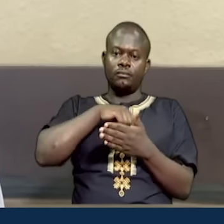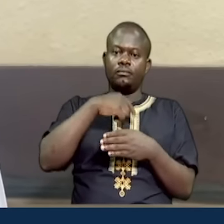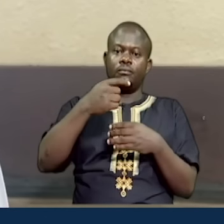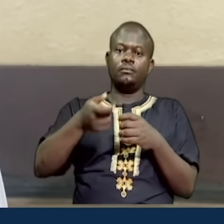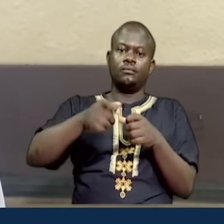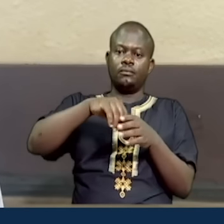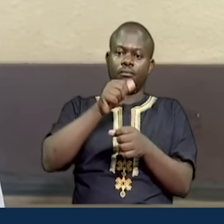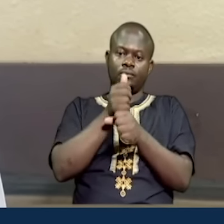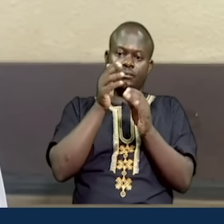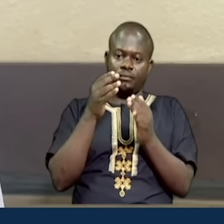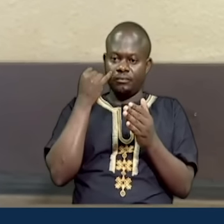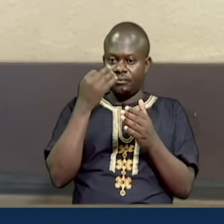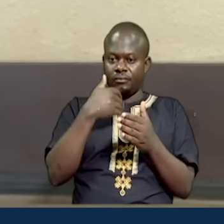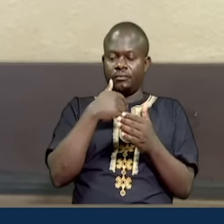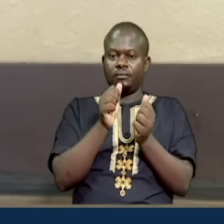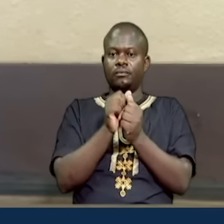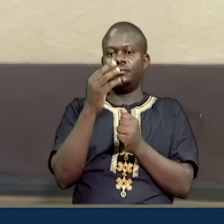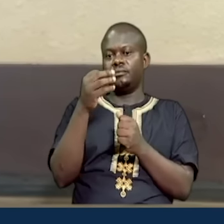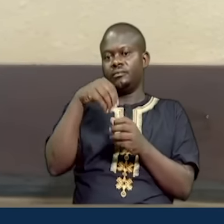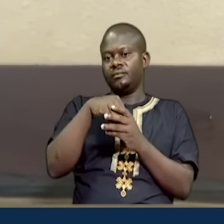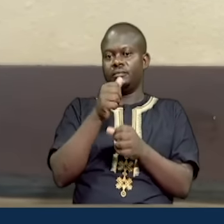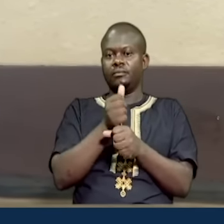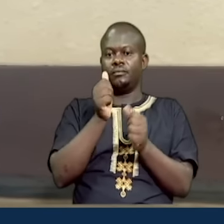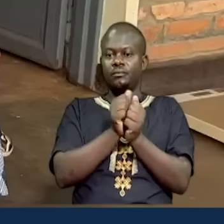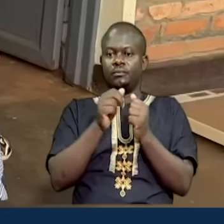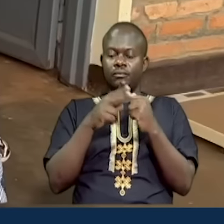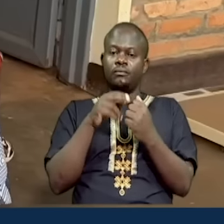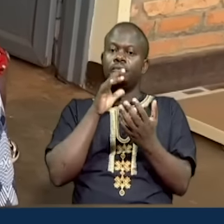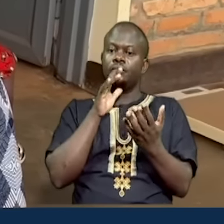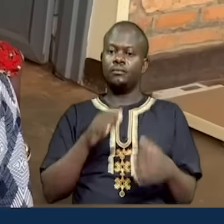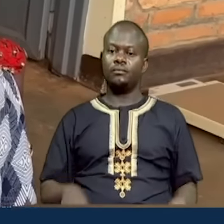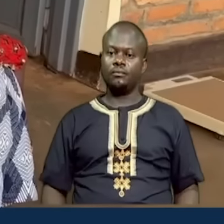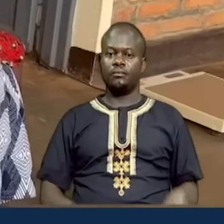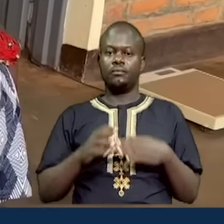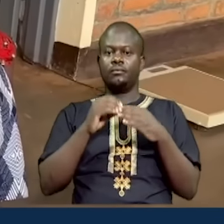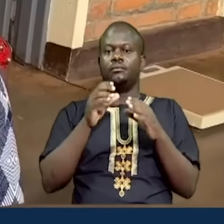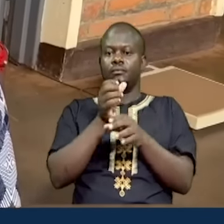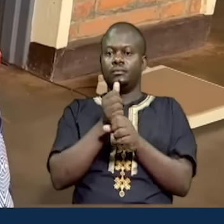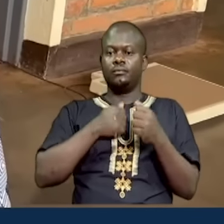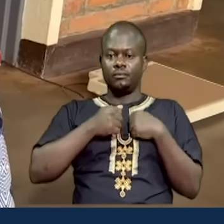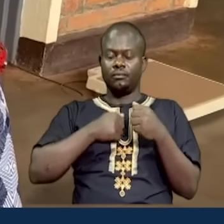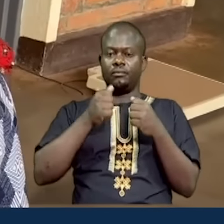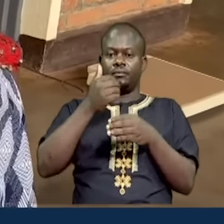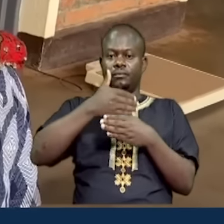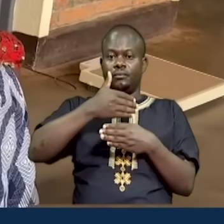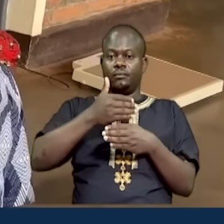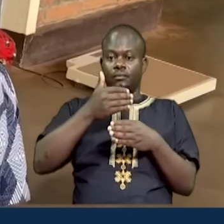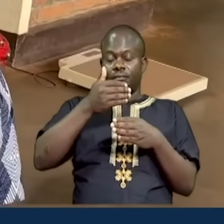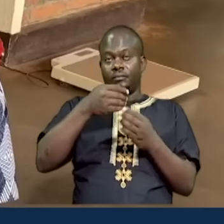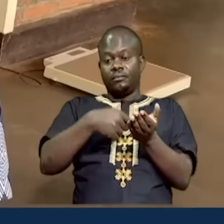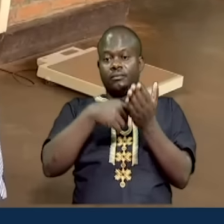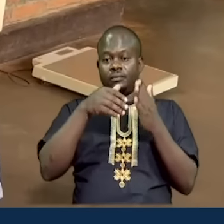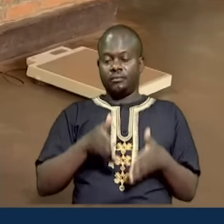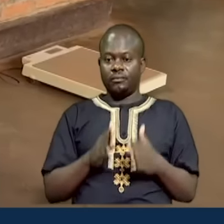abakozi nubwo dufite 13 muri 17 twari dutegereje. Umuyobozi w'urugaga nyarwanda rw'abaforomo n'ababyaza